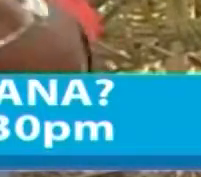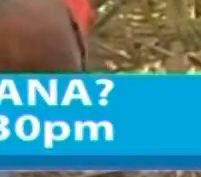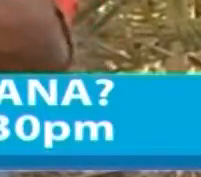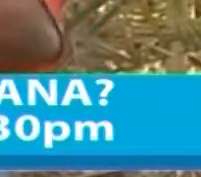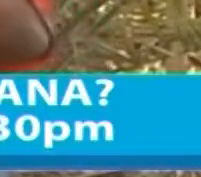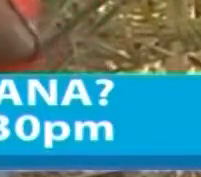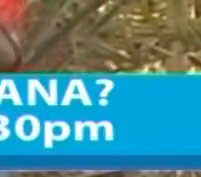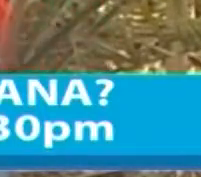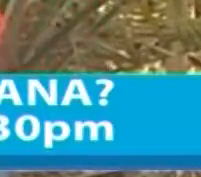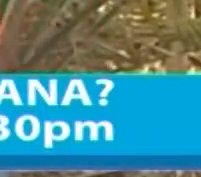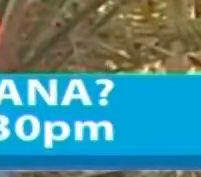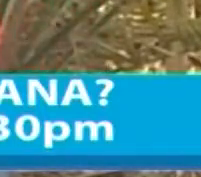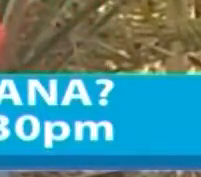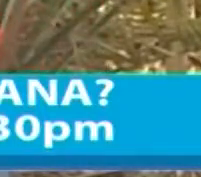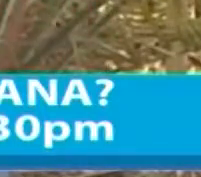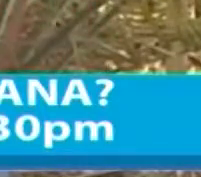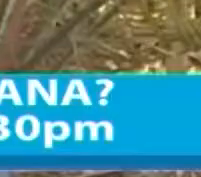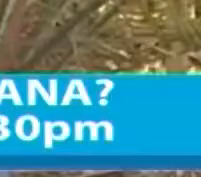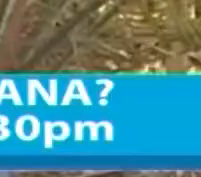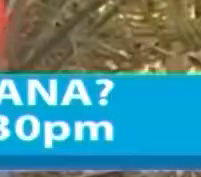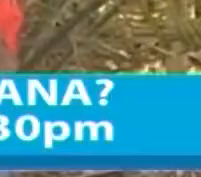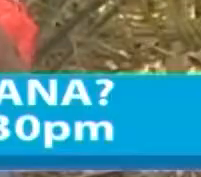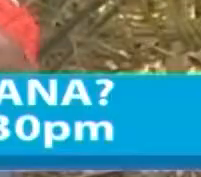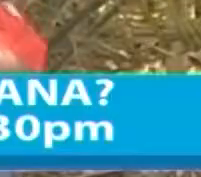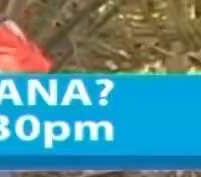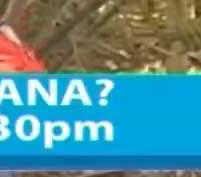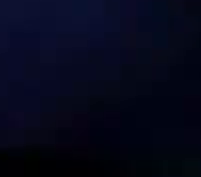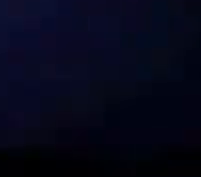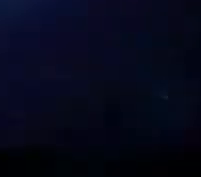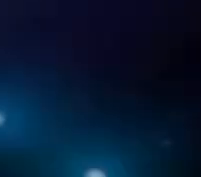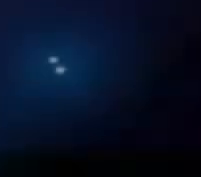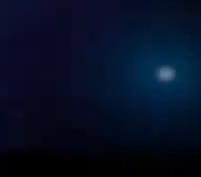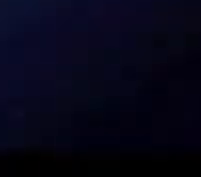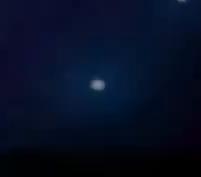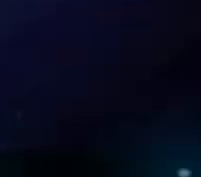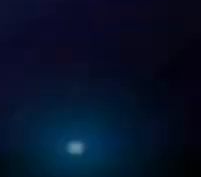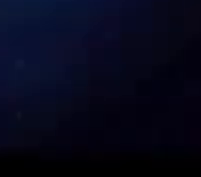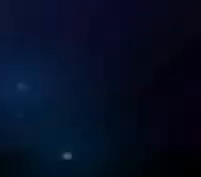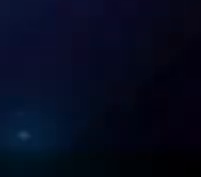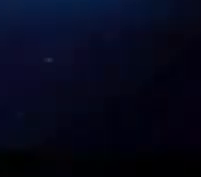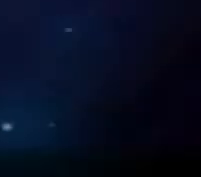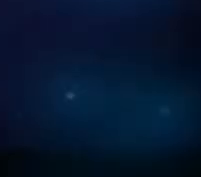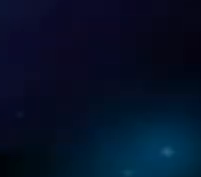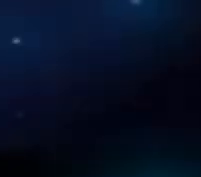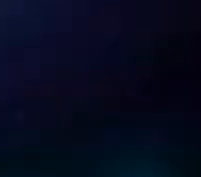kusikiliza maneno ya watu wanavyozungumza kwa simu, ni ungwana?